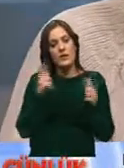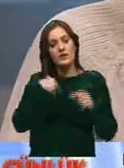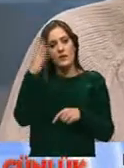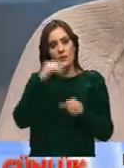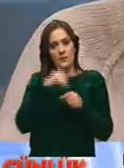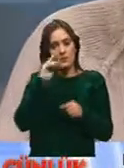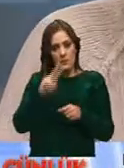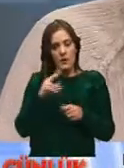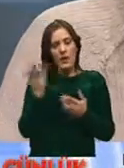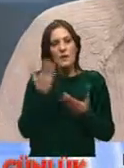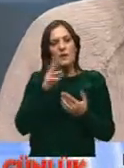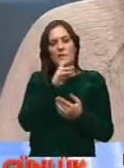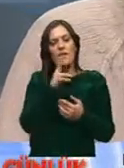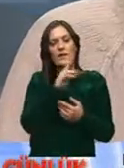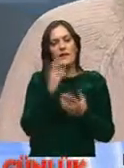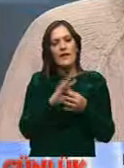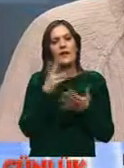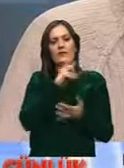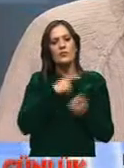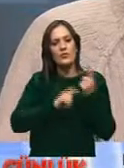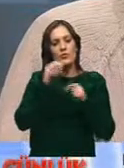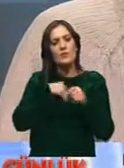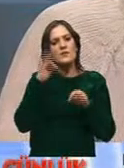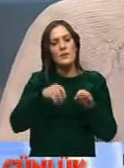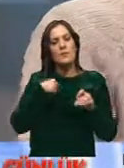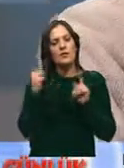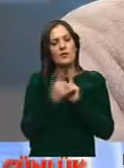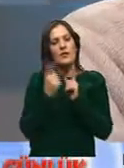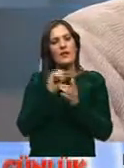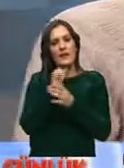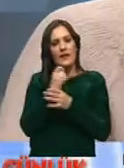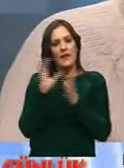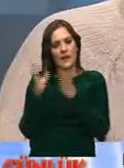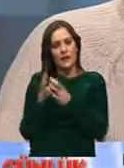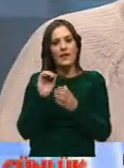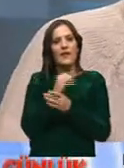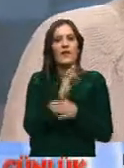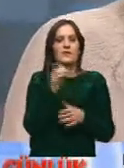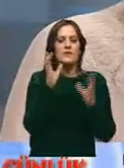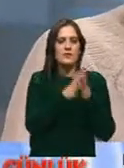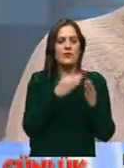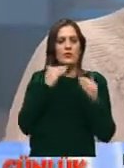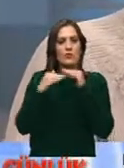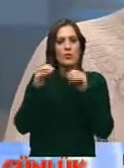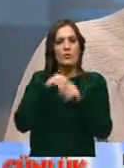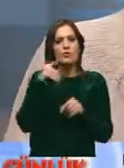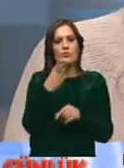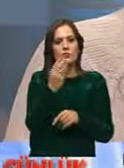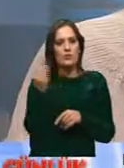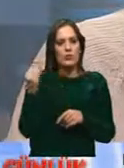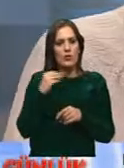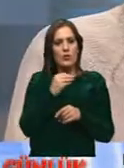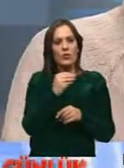bakarsak. Fakat ne yazık ki uygulamada biz hep şununla karşı karşıya kalıyoruz. Yetenekliler ve yeteneksizler. Toplumun büyük bir çoğunluğu